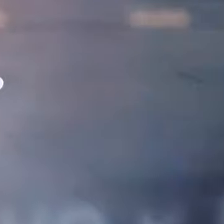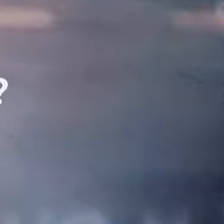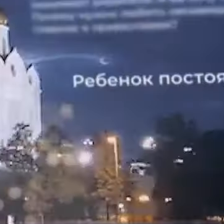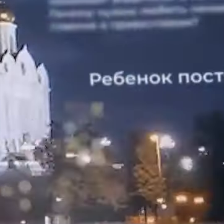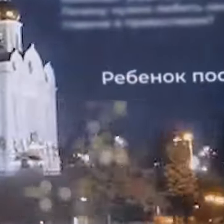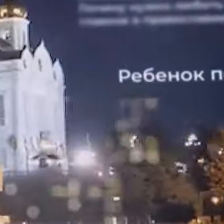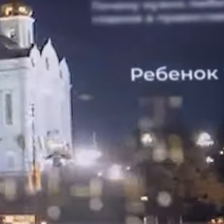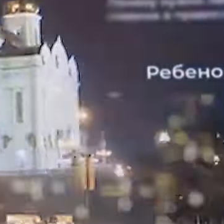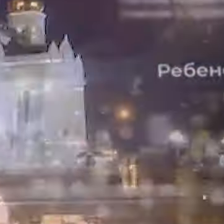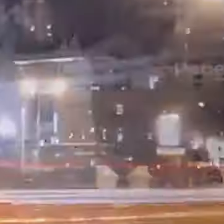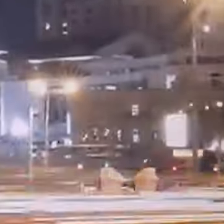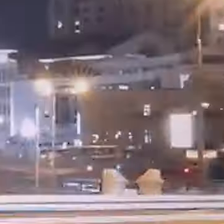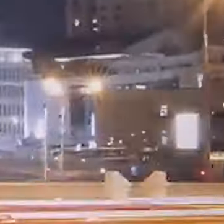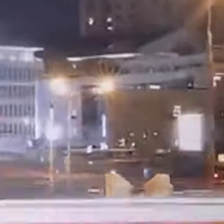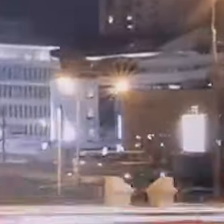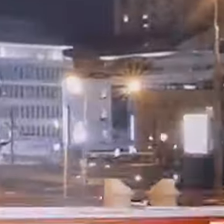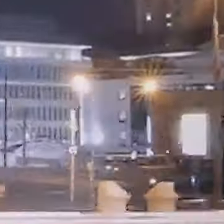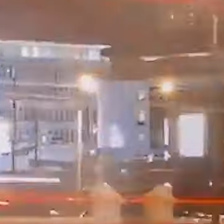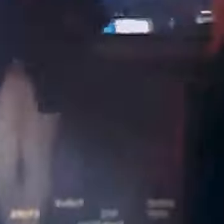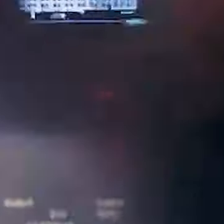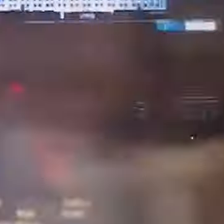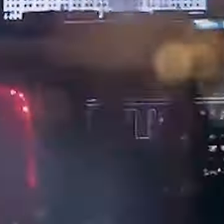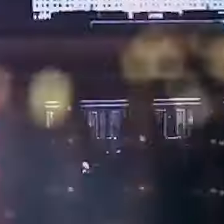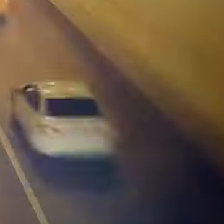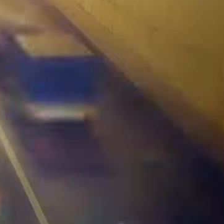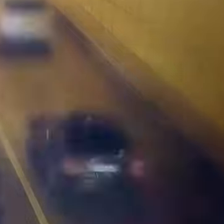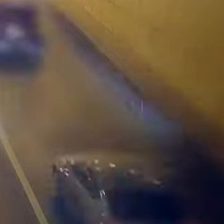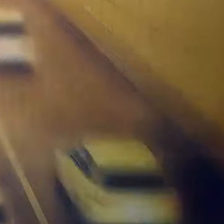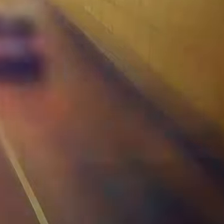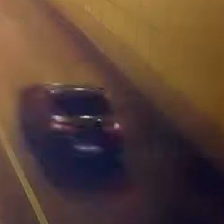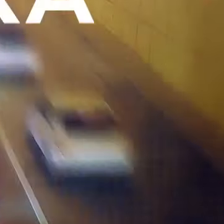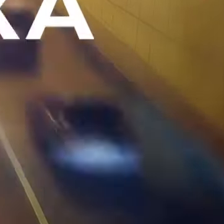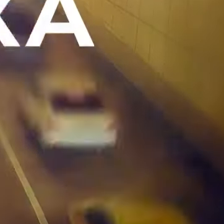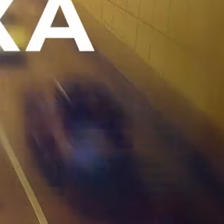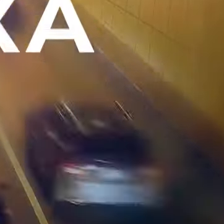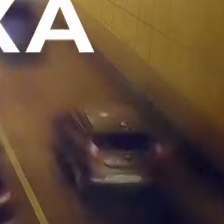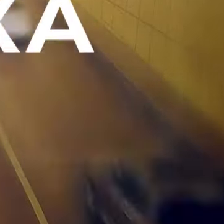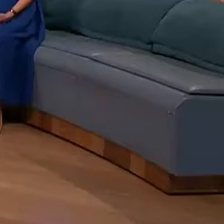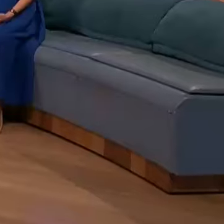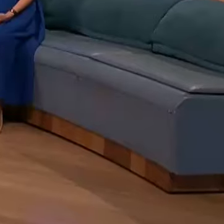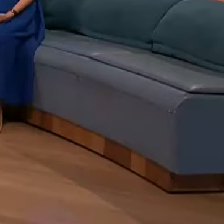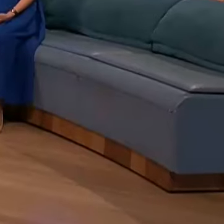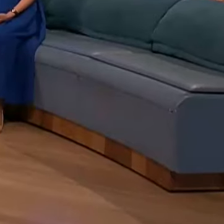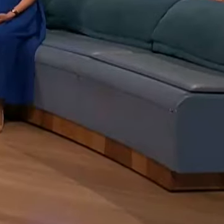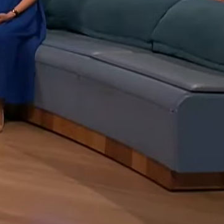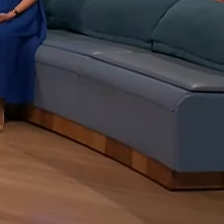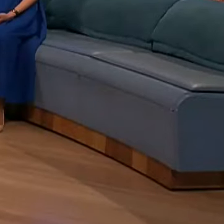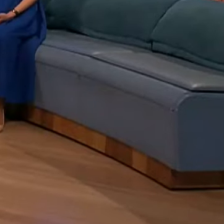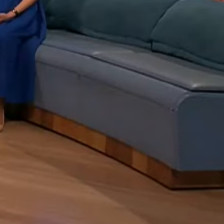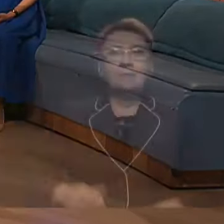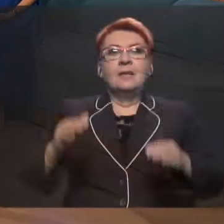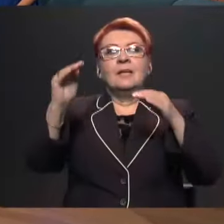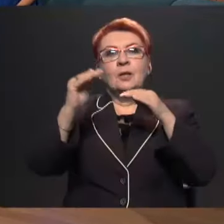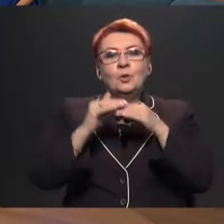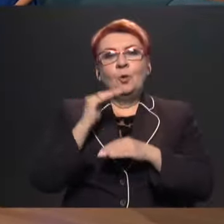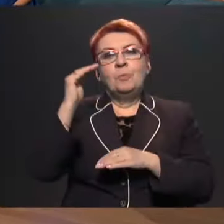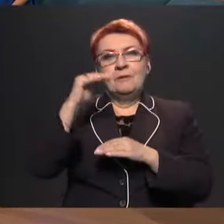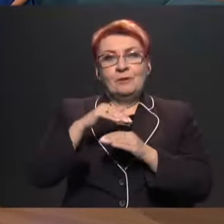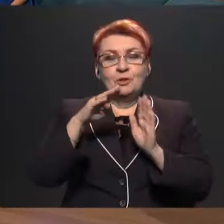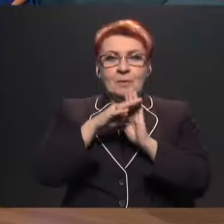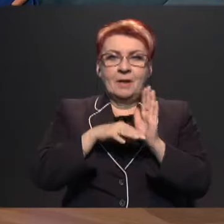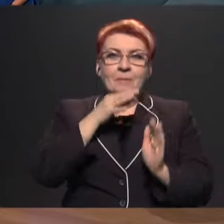внимание в молитве, пожалуйста. Если есть возможность, помогите, пожалуйста. Помогите, батюшка. Добрый вечер. В эфире